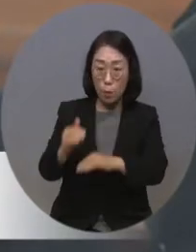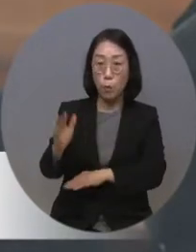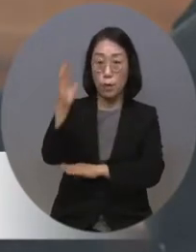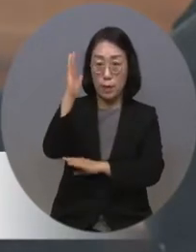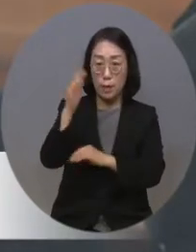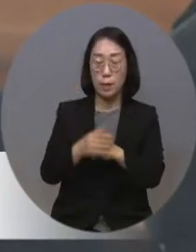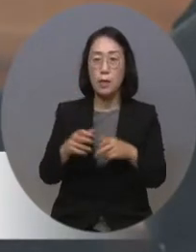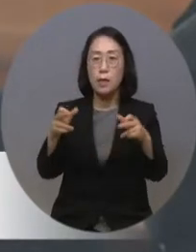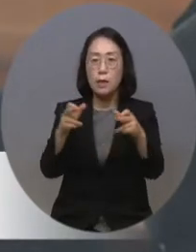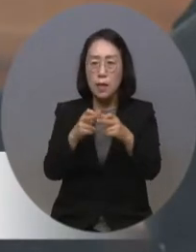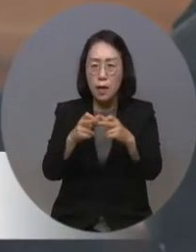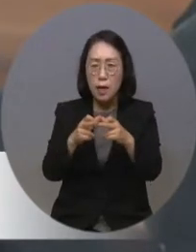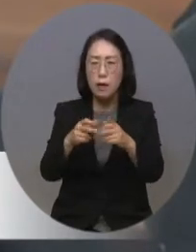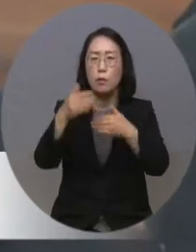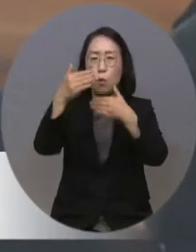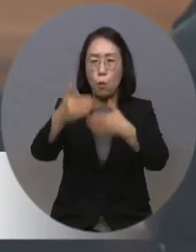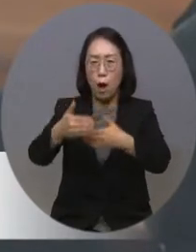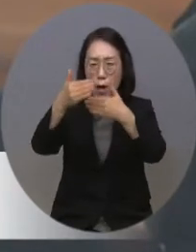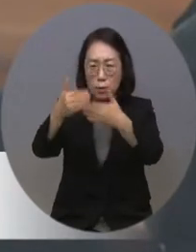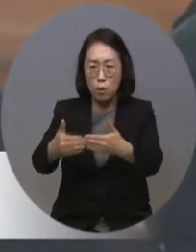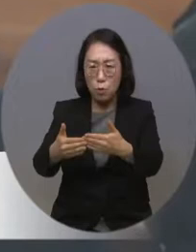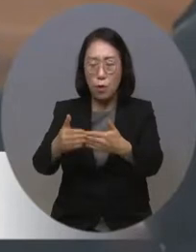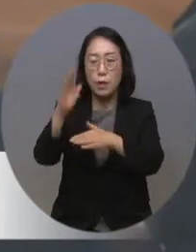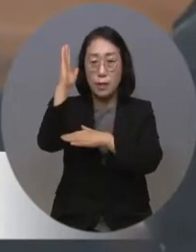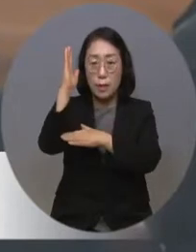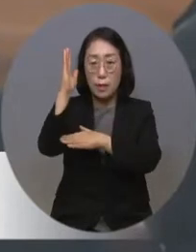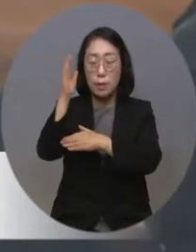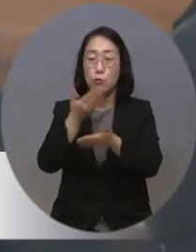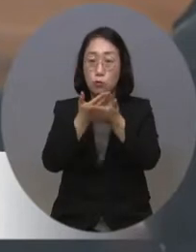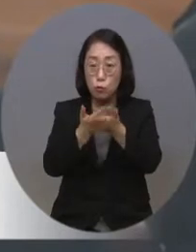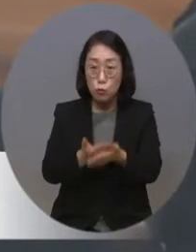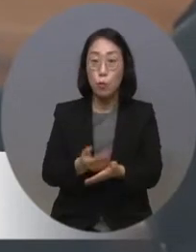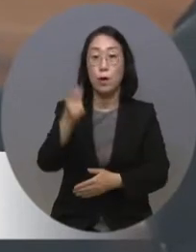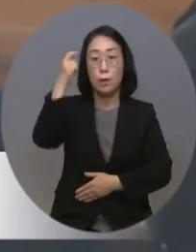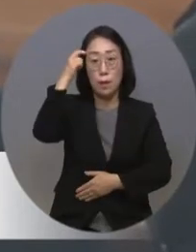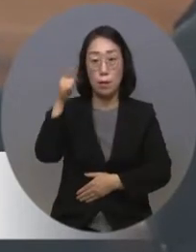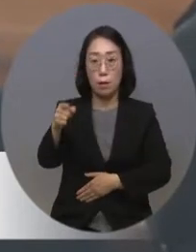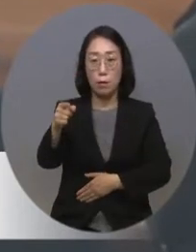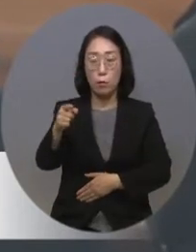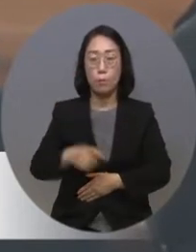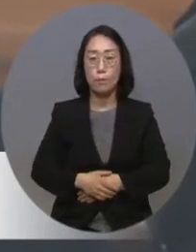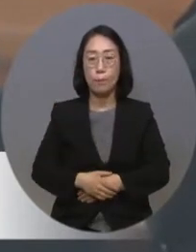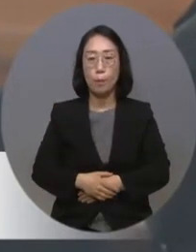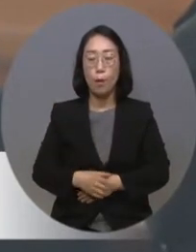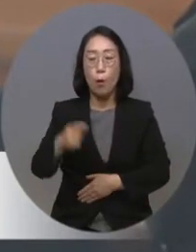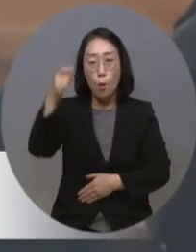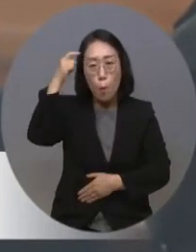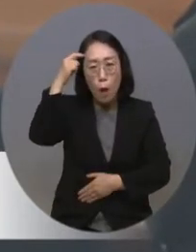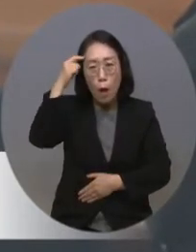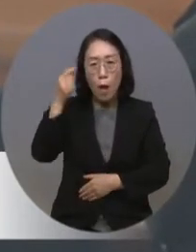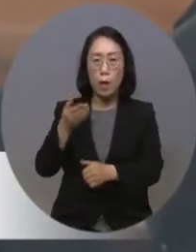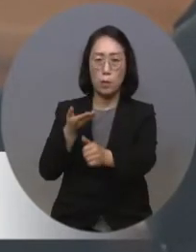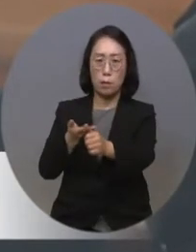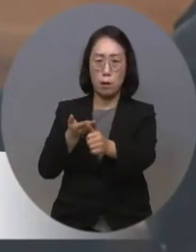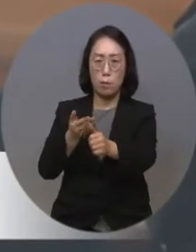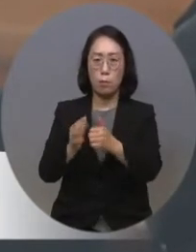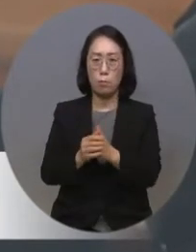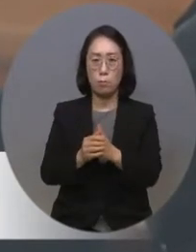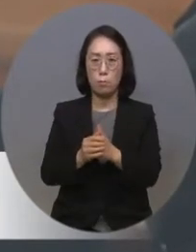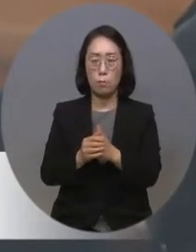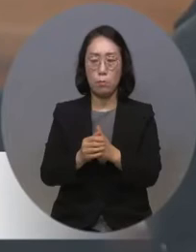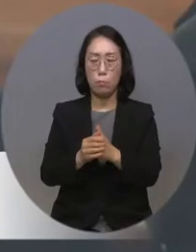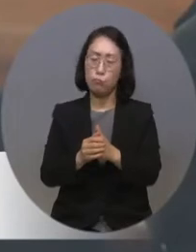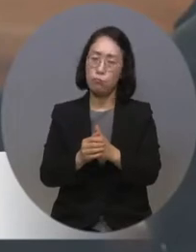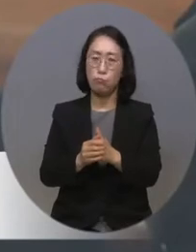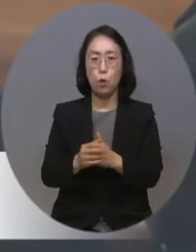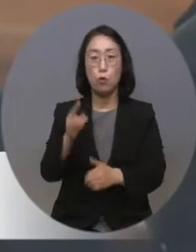장애인 되기의 과정들이라고 생각했고 그 과정에서 왜 재기는 법적으로 중증